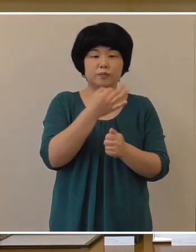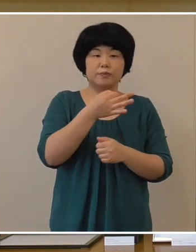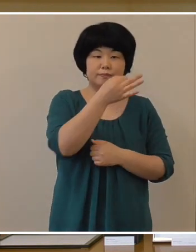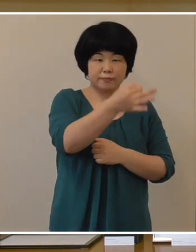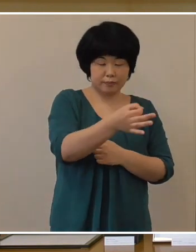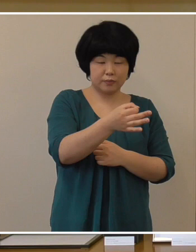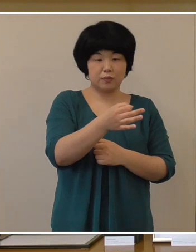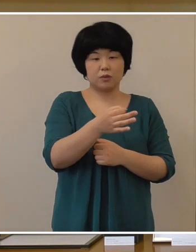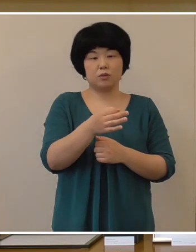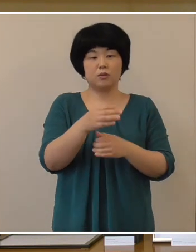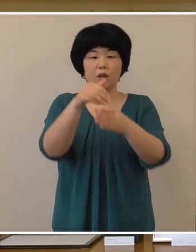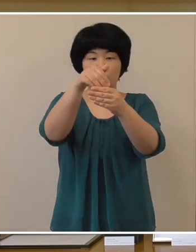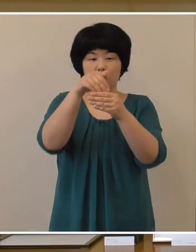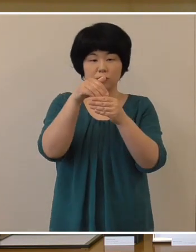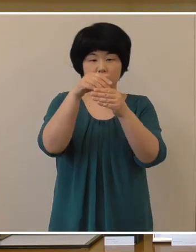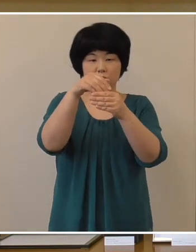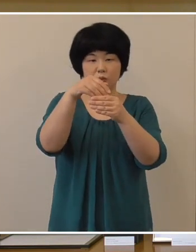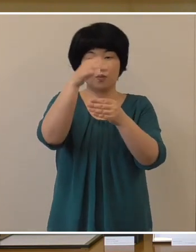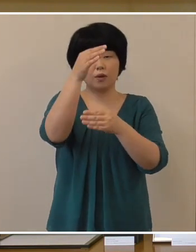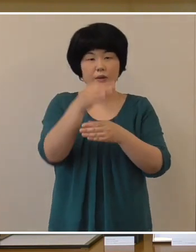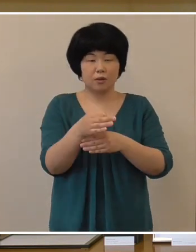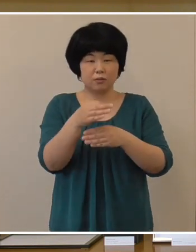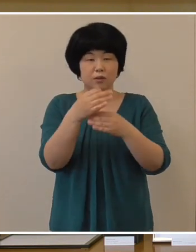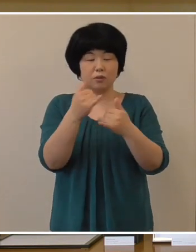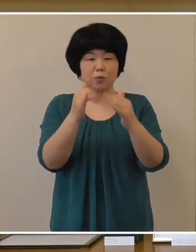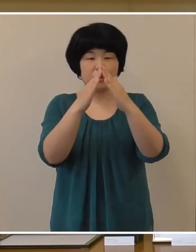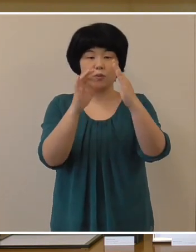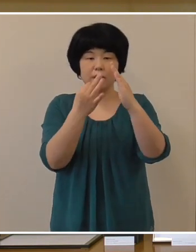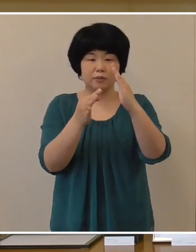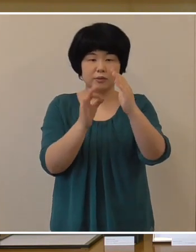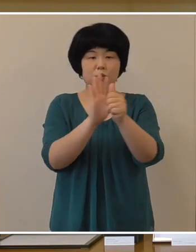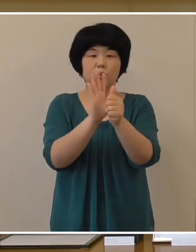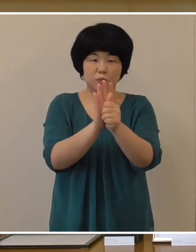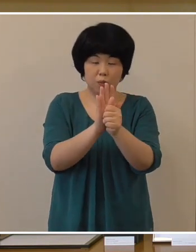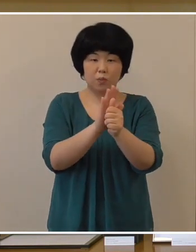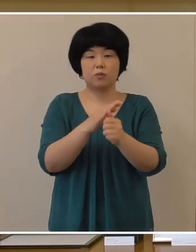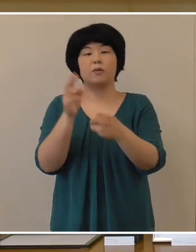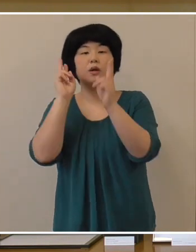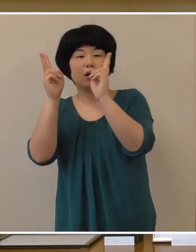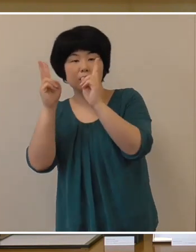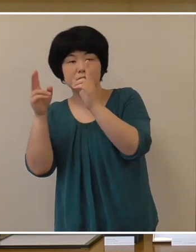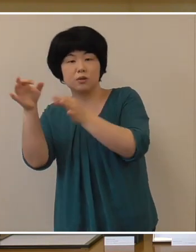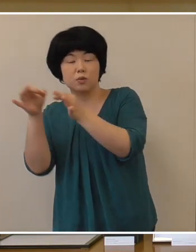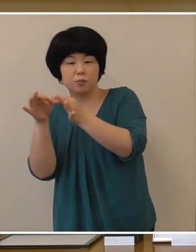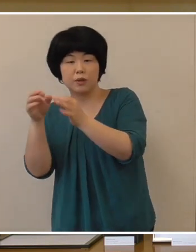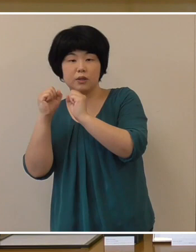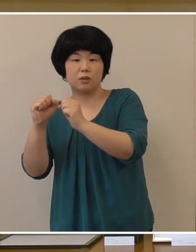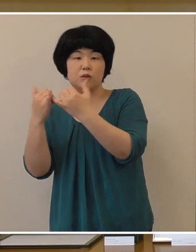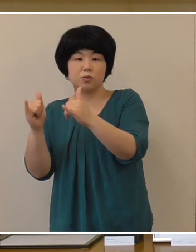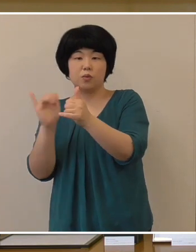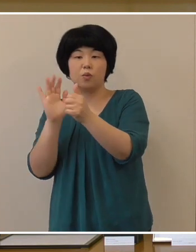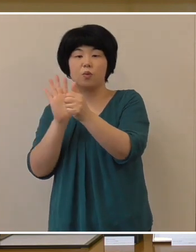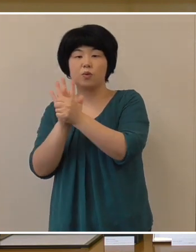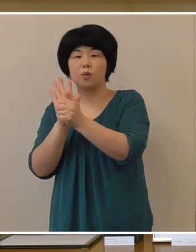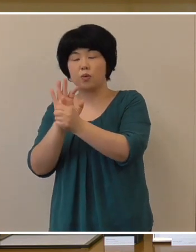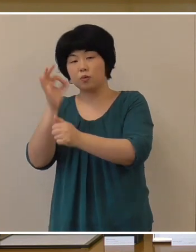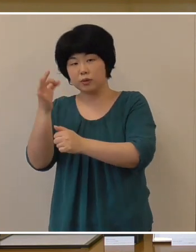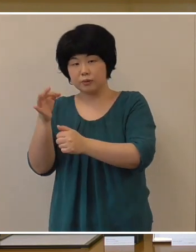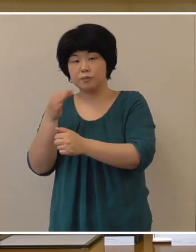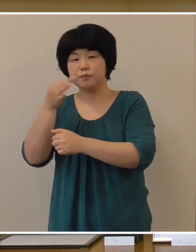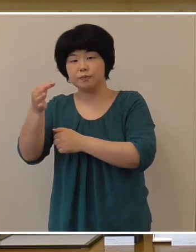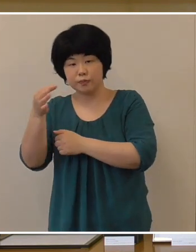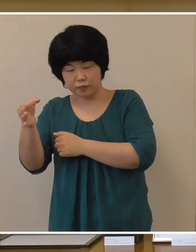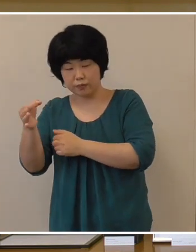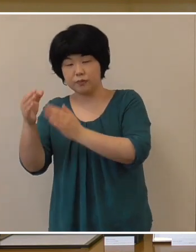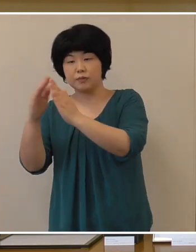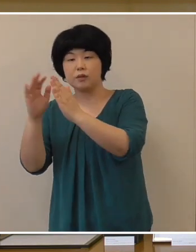収入が減少した方への家賃給付などの生活支援、そして事業者の皆様への休業の協力金、家賃の補助